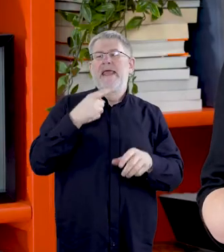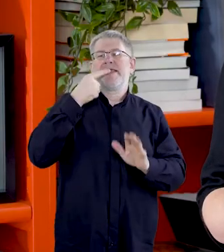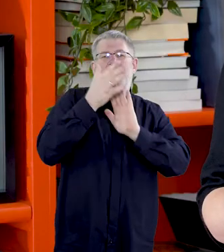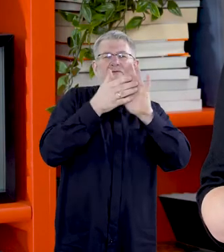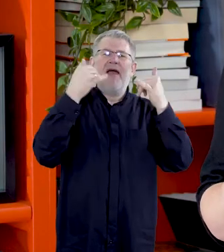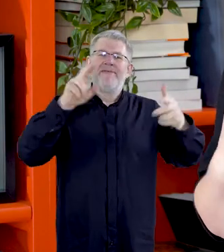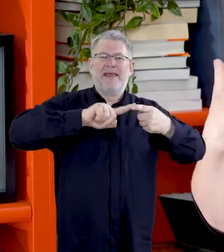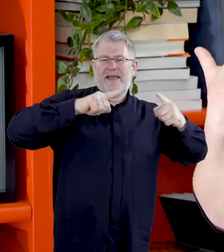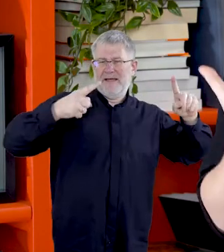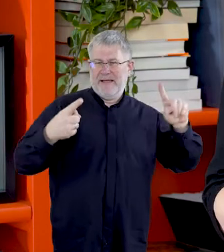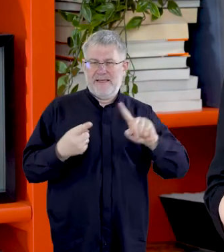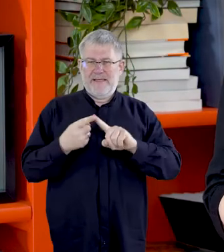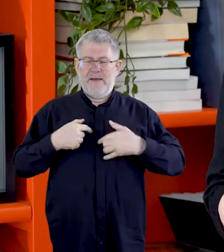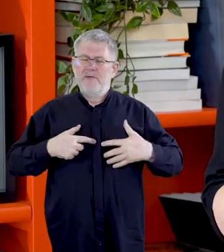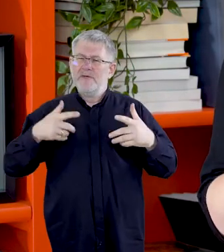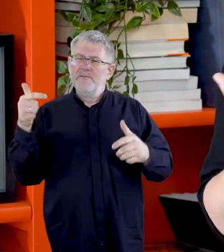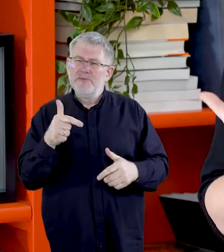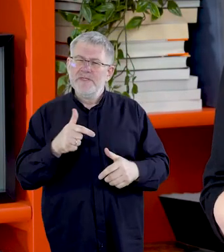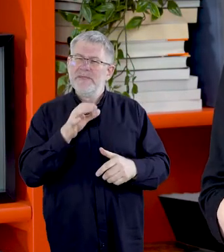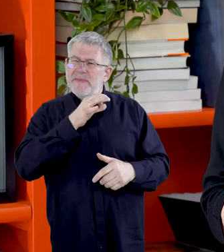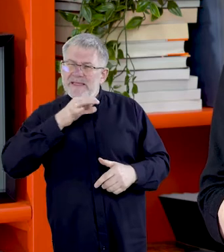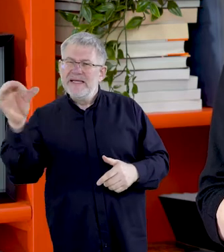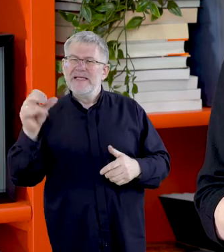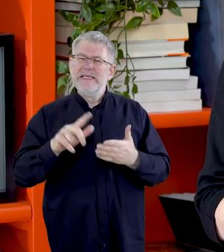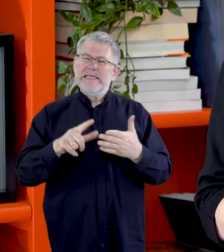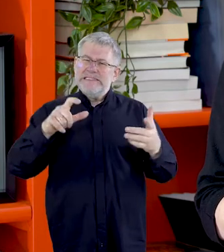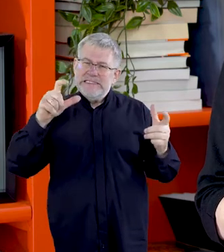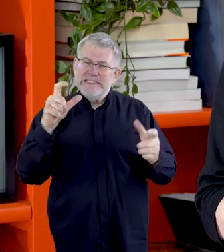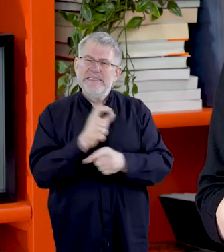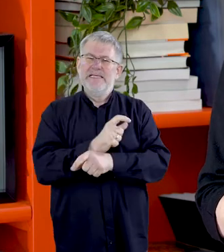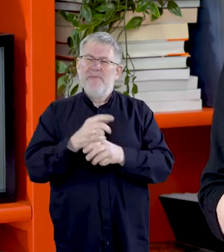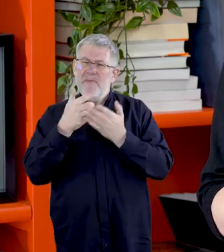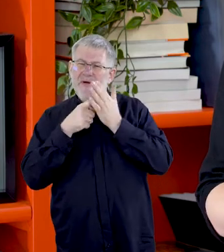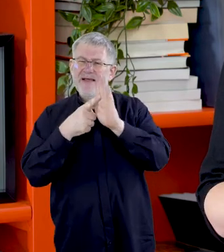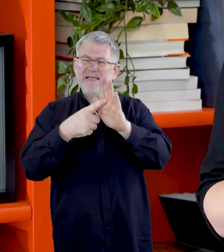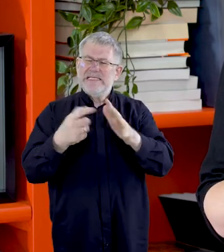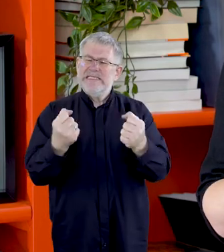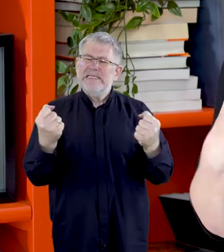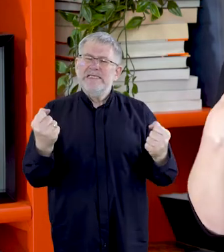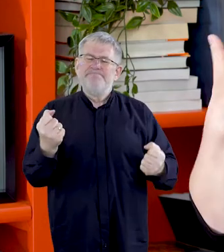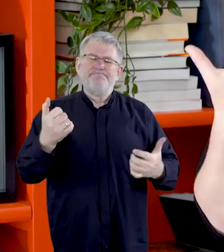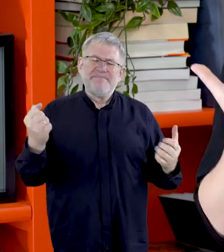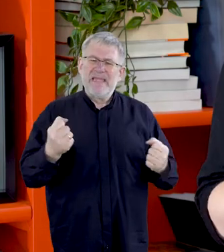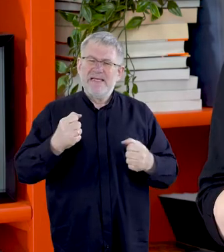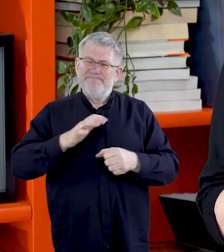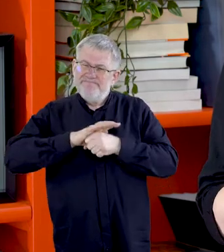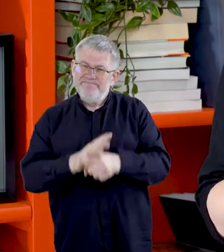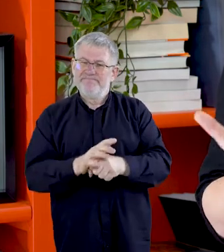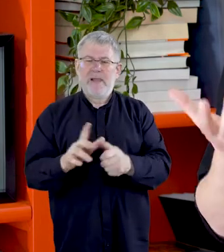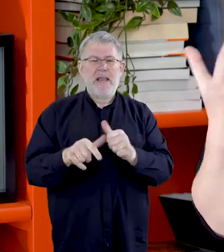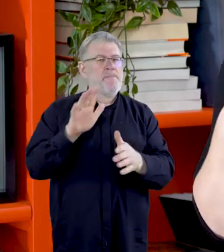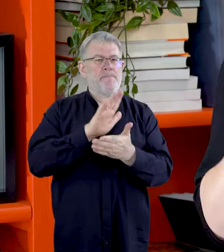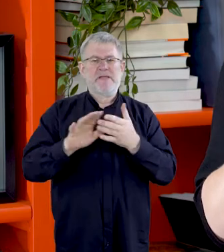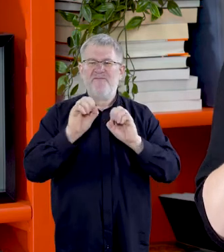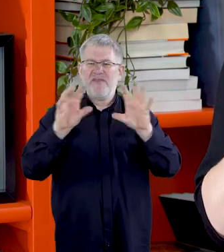zasady gramatyczne i ja bym to na siłę mogła Państwu teraz zaprezentować, ale bez wyjaśnienia, dlaczego tak robię,